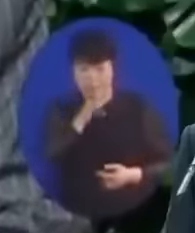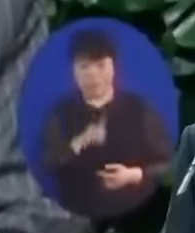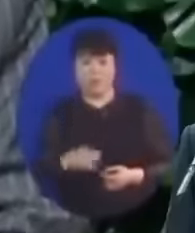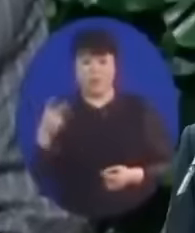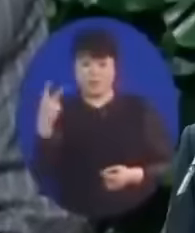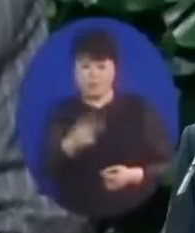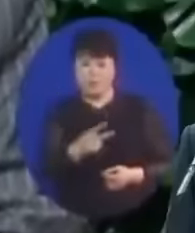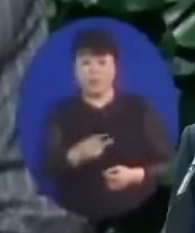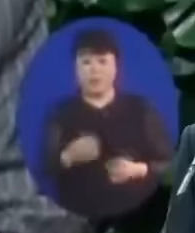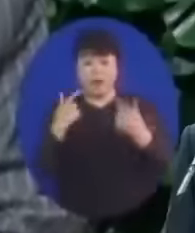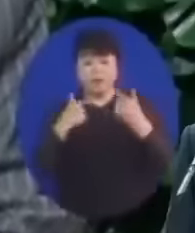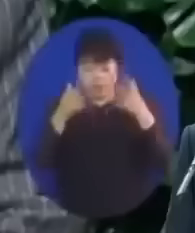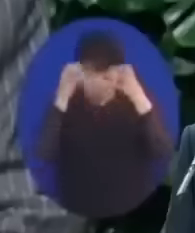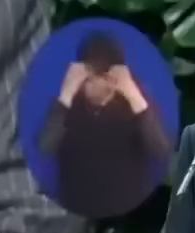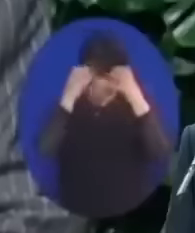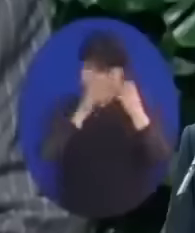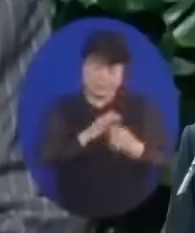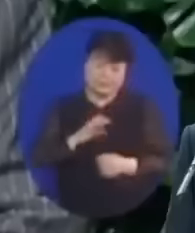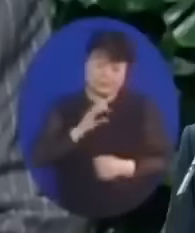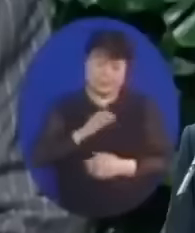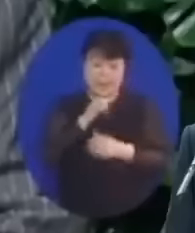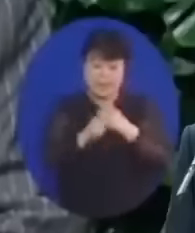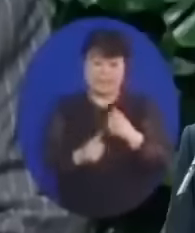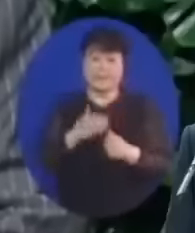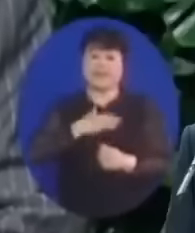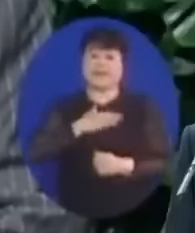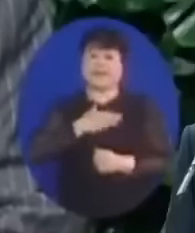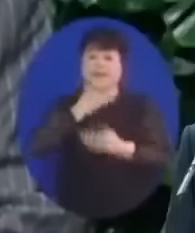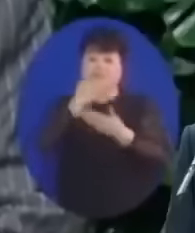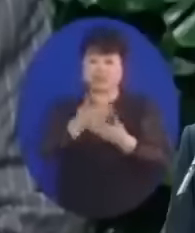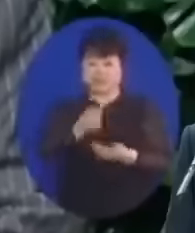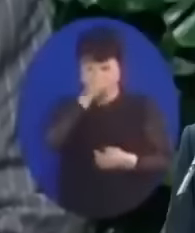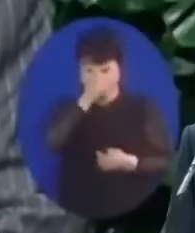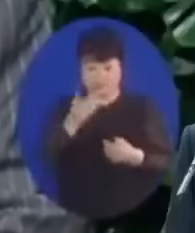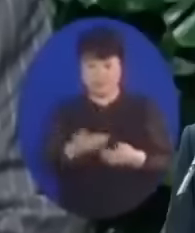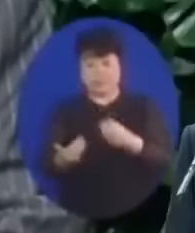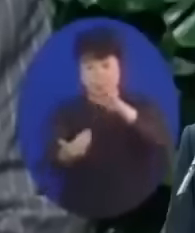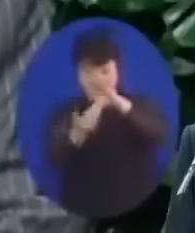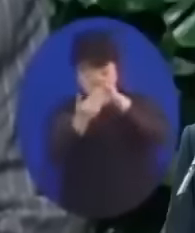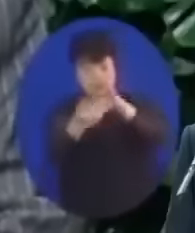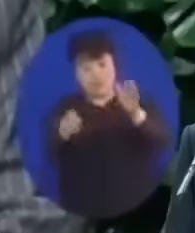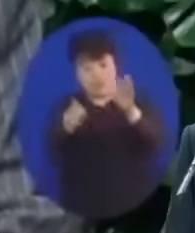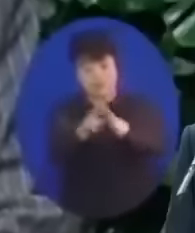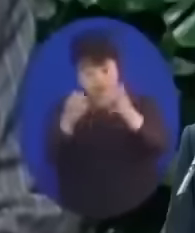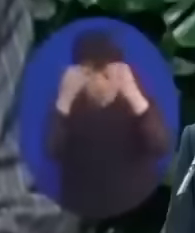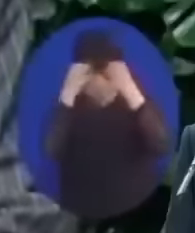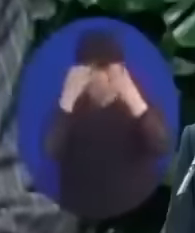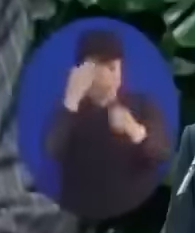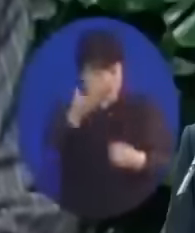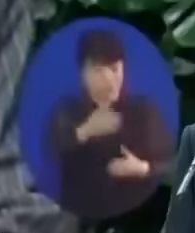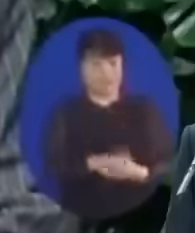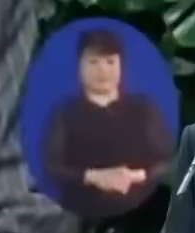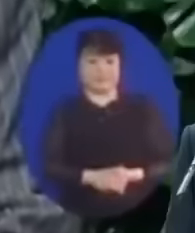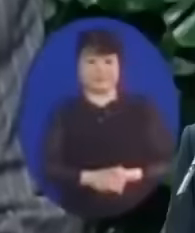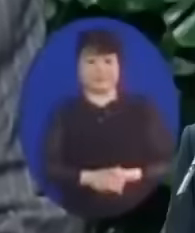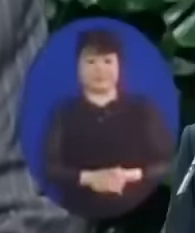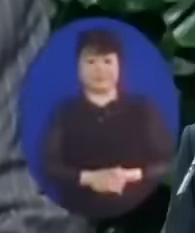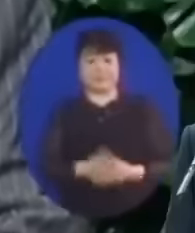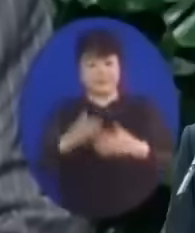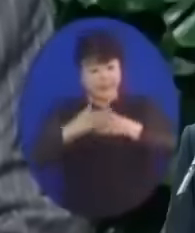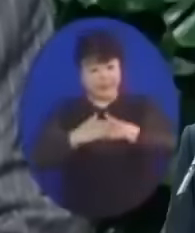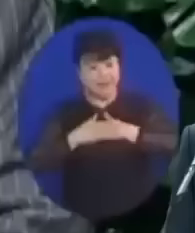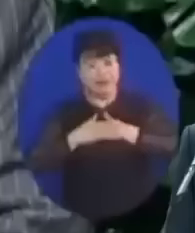그러므로 언제나 고난이 당하거든 하나님이 나에게 좋은 일을 이루게 하기 위해서 고난 당하게 하시는구나,